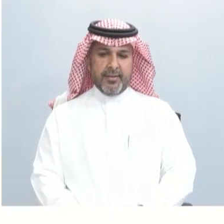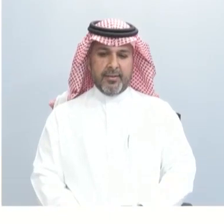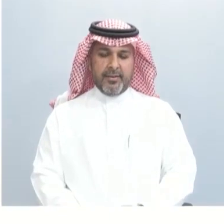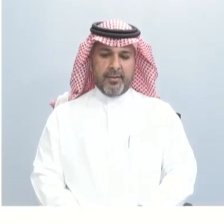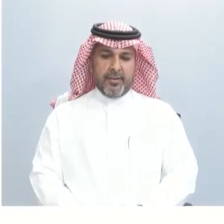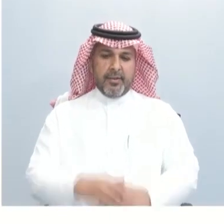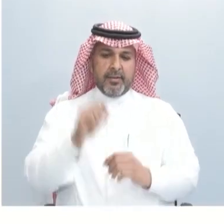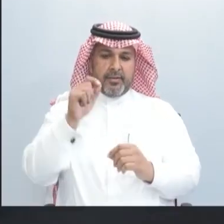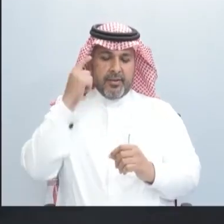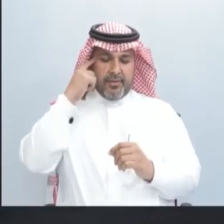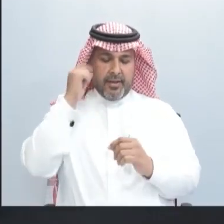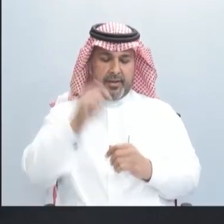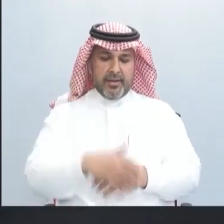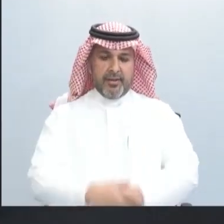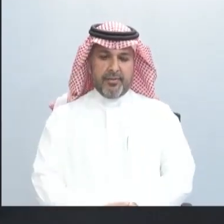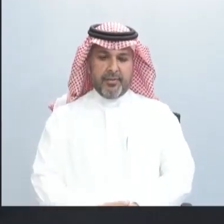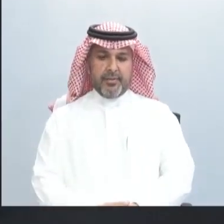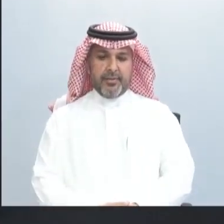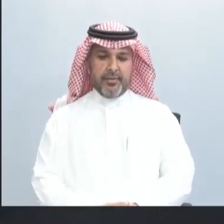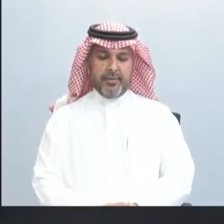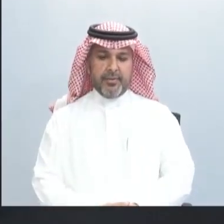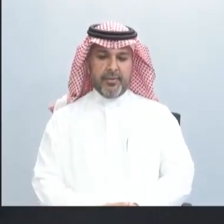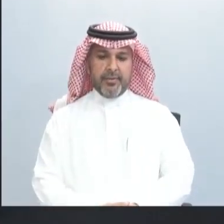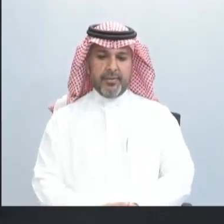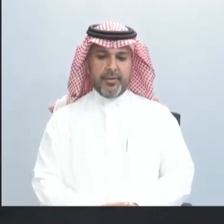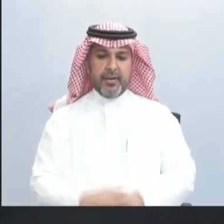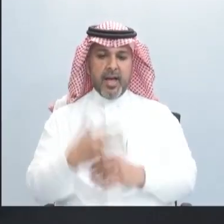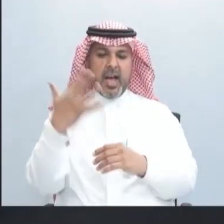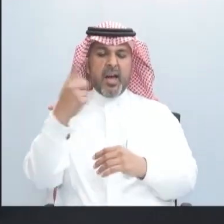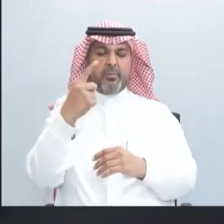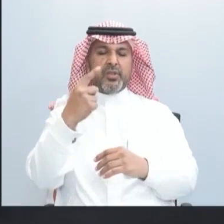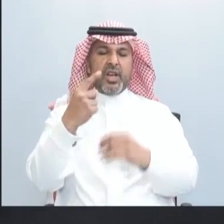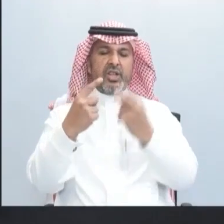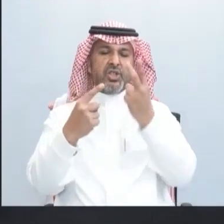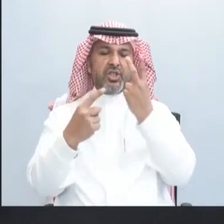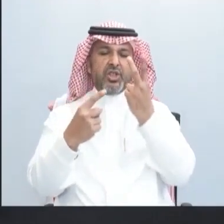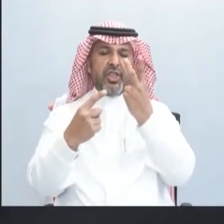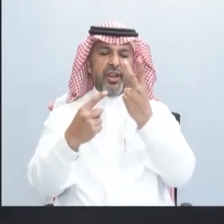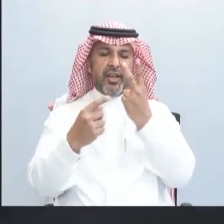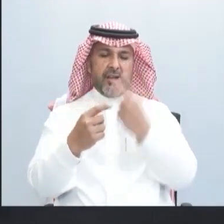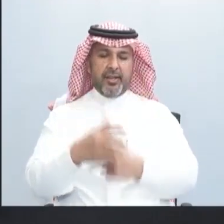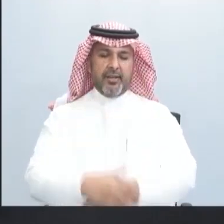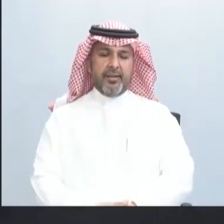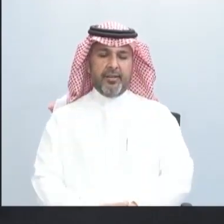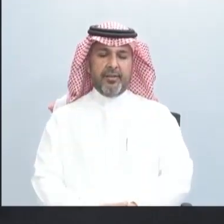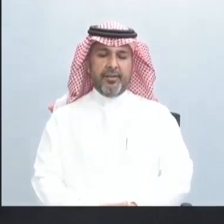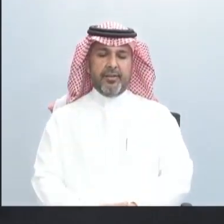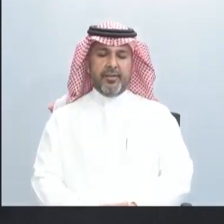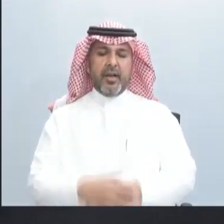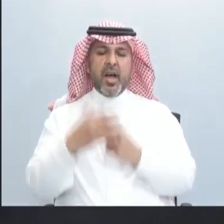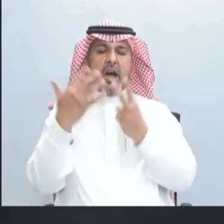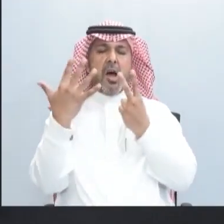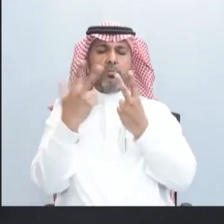كان يبي يحصل على جائزه واحده 15 طريقه اذا كان يبي يحصل على جائزتين 15 طريقه